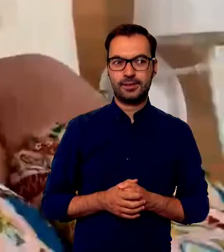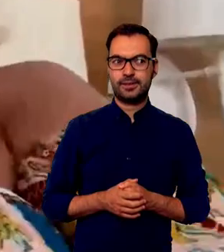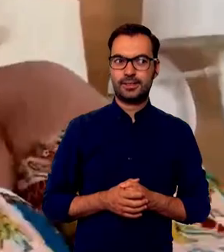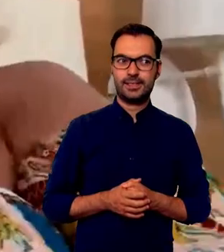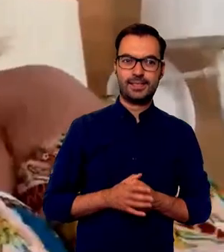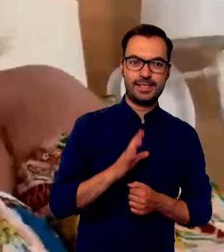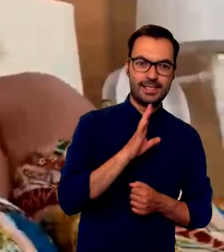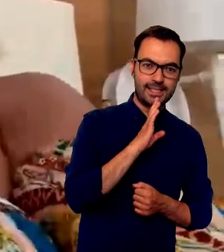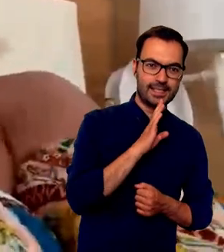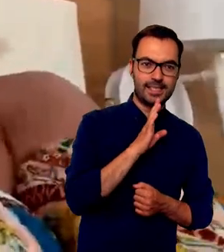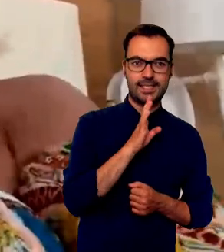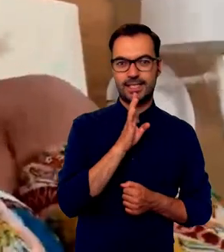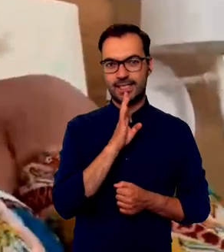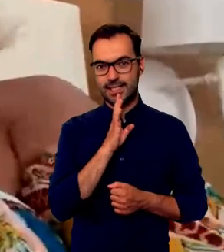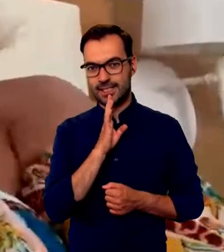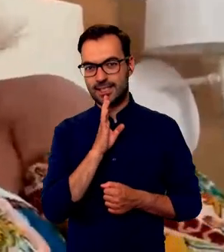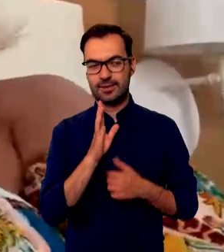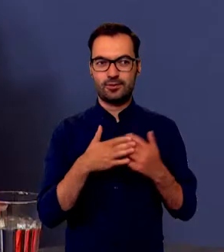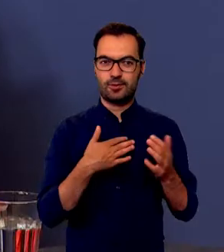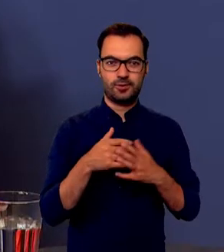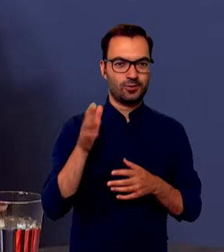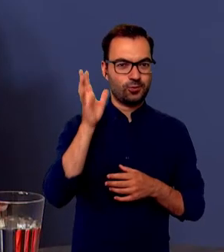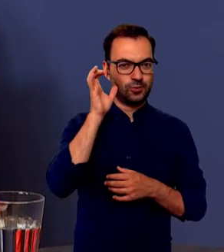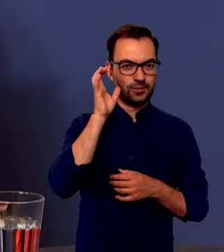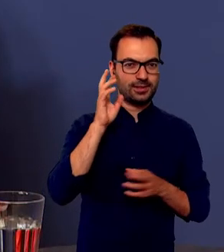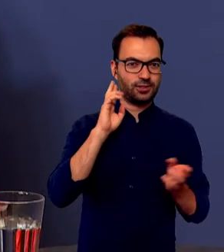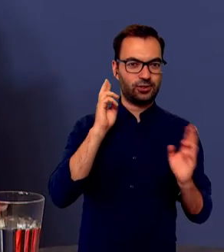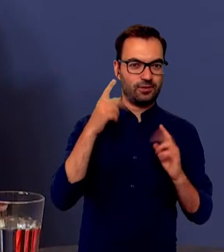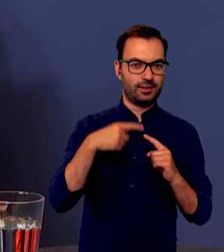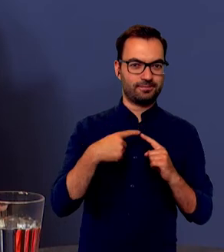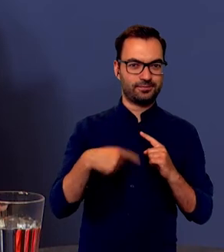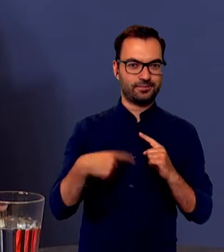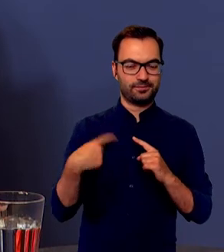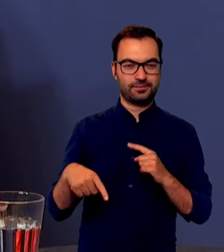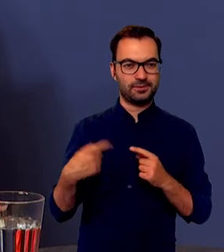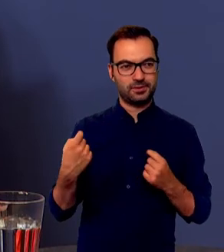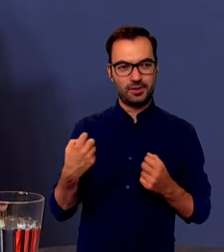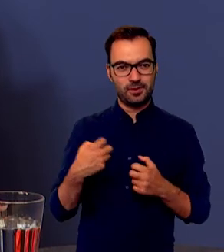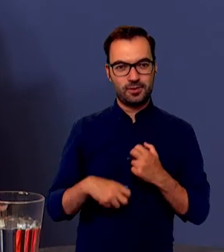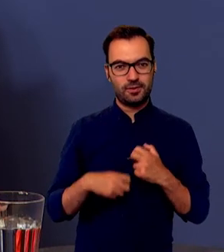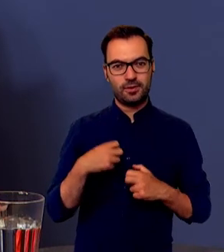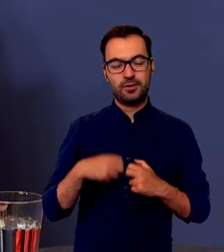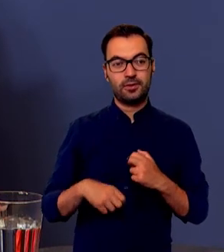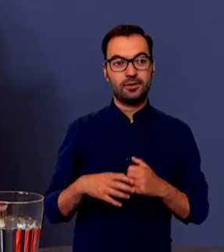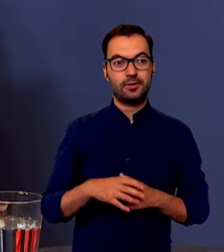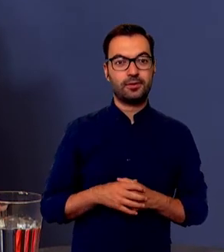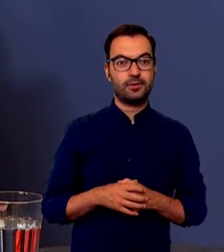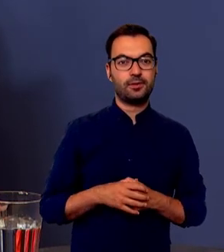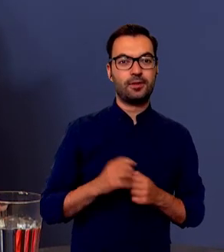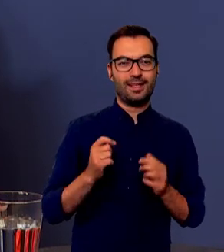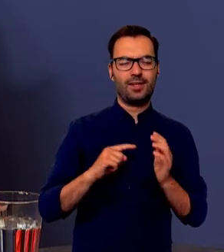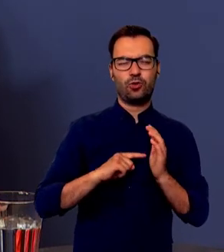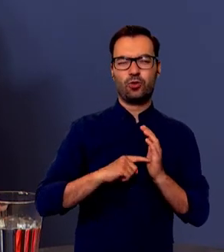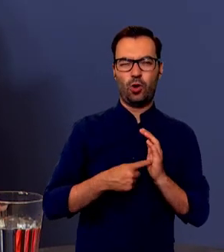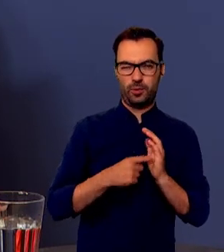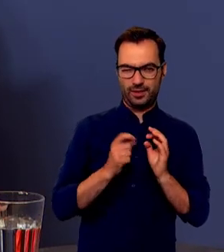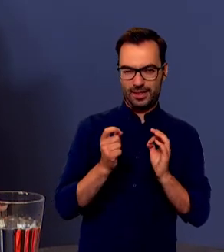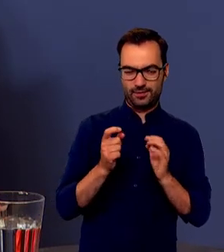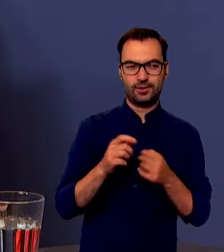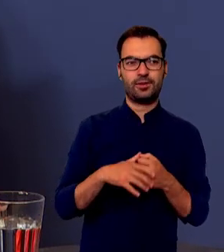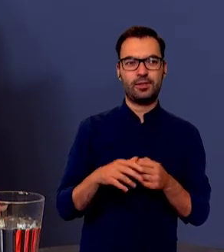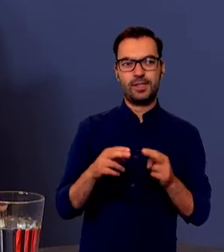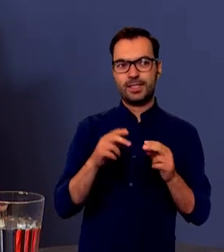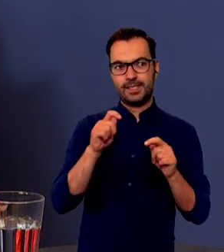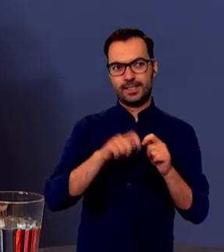Mam wrażenie, że nie wiem, czy się dobrze słyszymy. Mam wrażenie, że teraz z dźwiękiem mamy delikatny problem, więc postawimy kropkę.